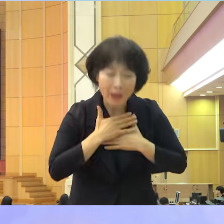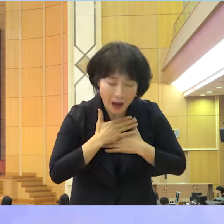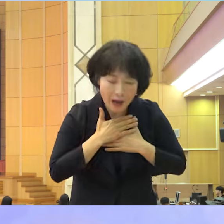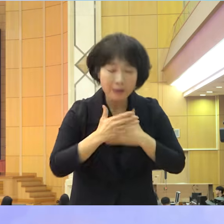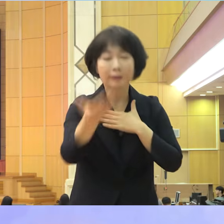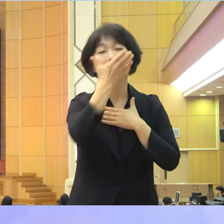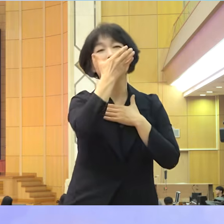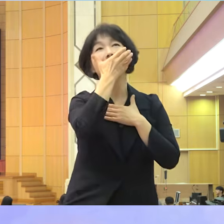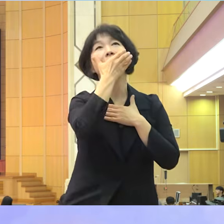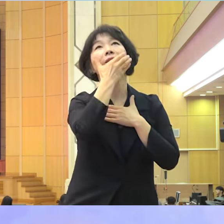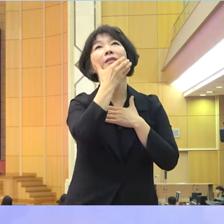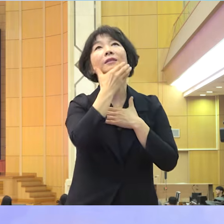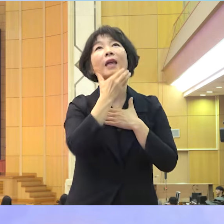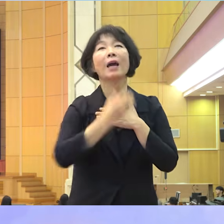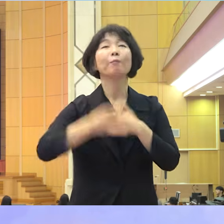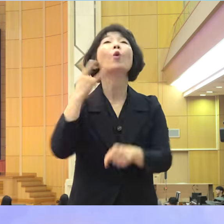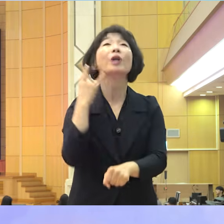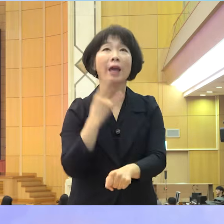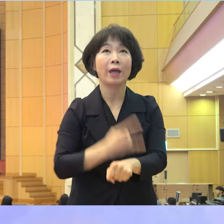나는